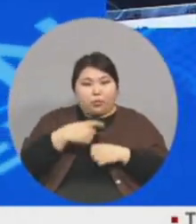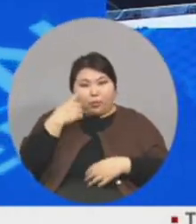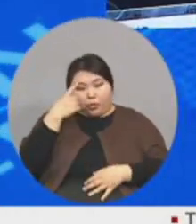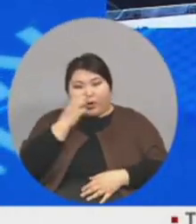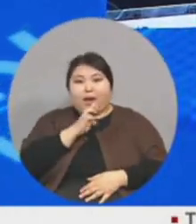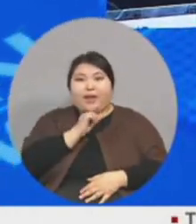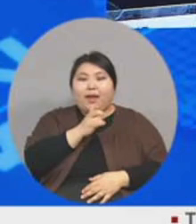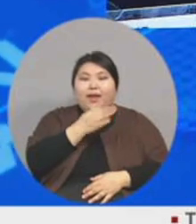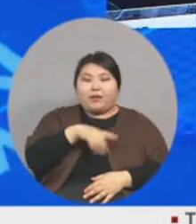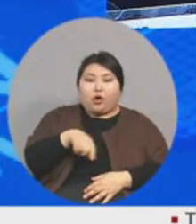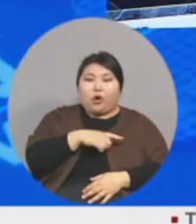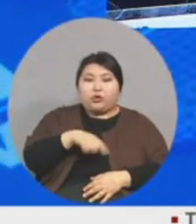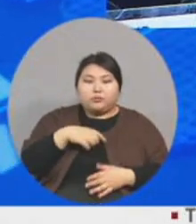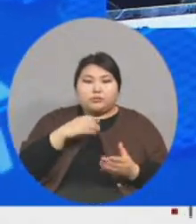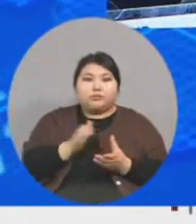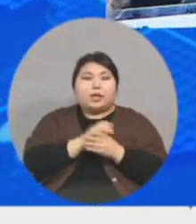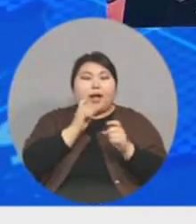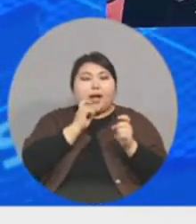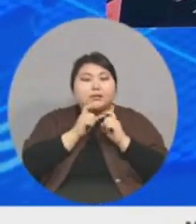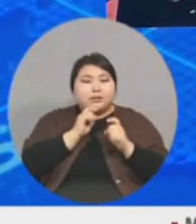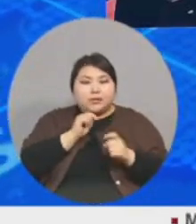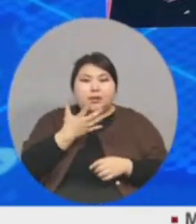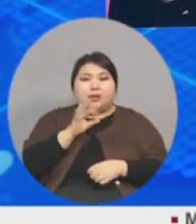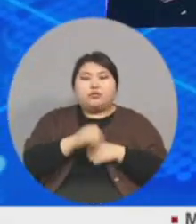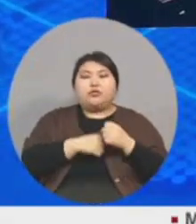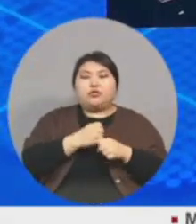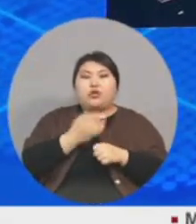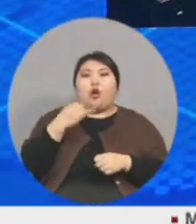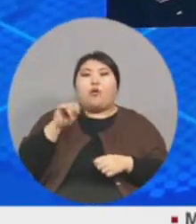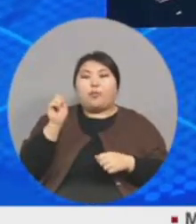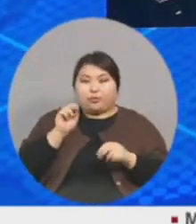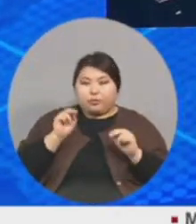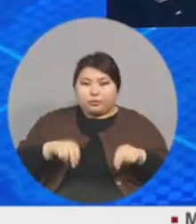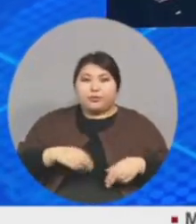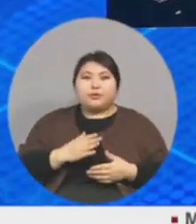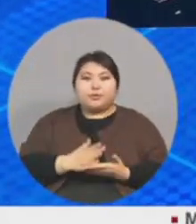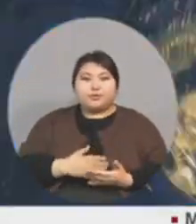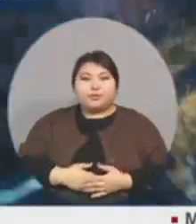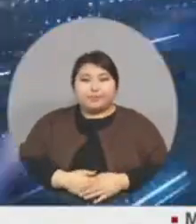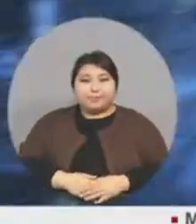хооронд дипломат харилцаа тогтоосны 50 жилийн ой охиж байна.